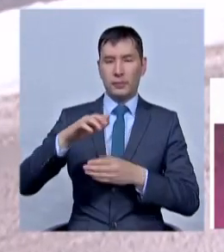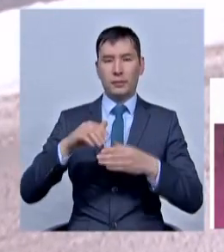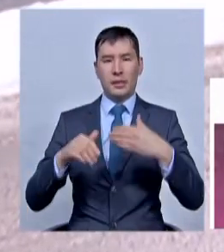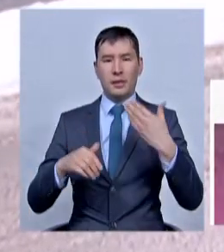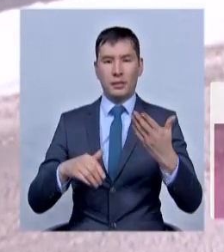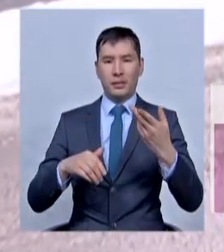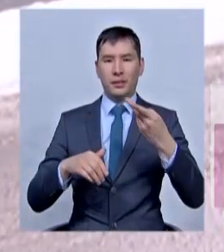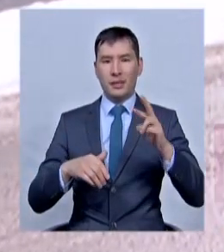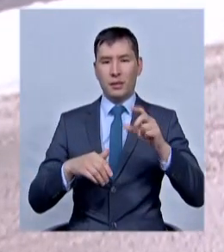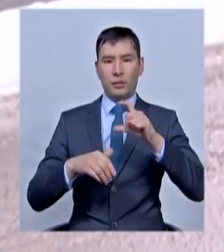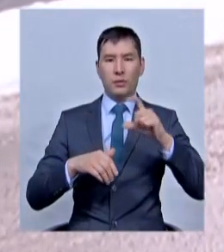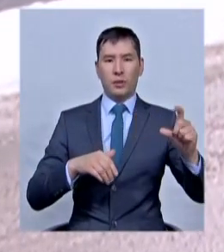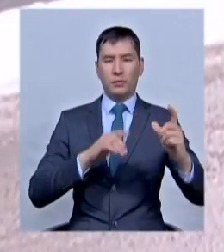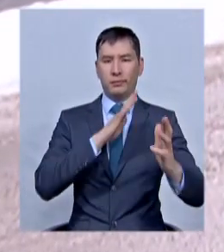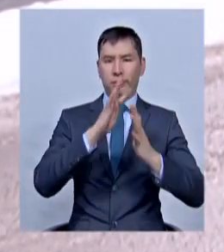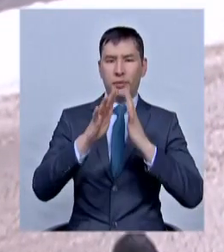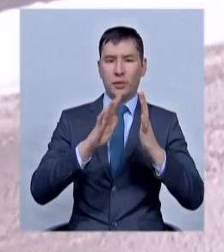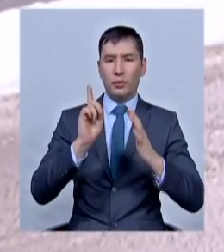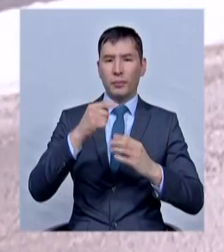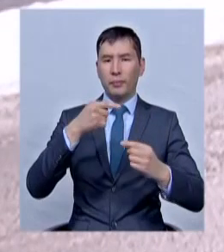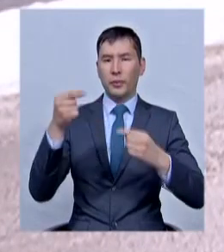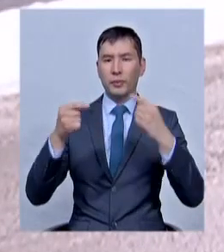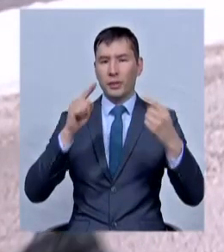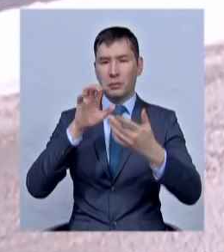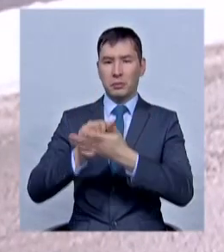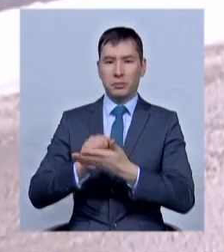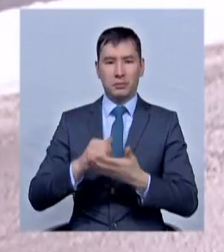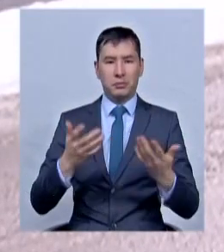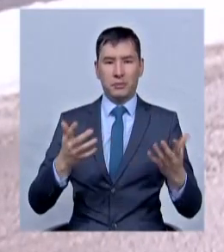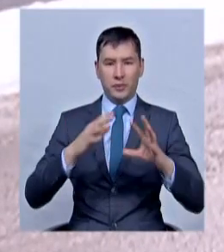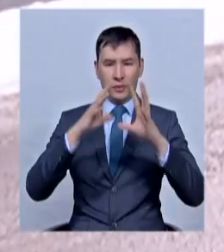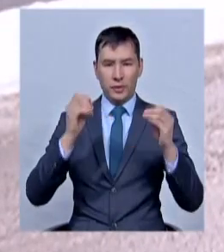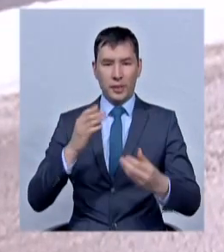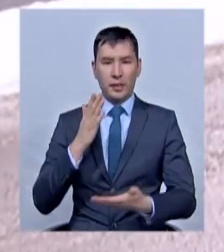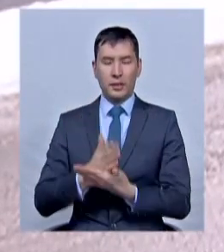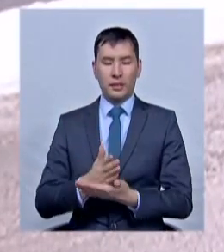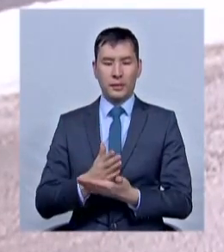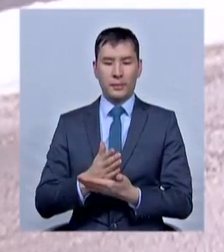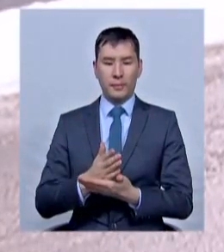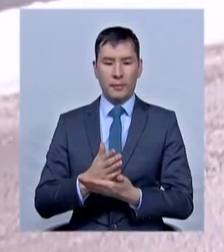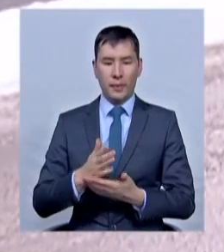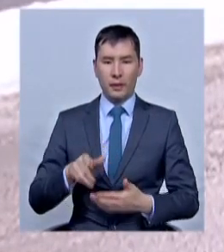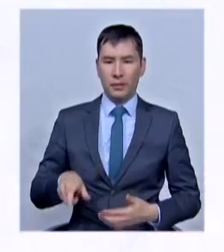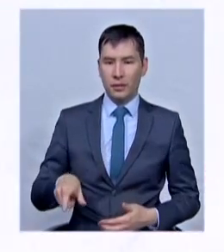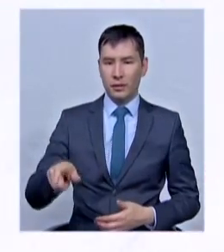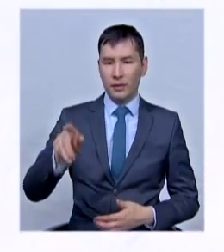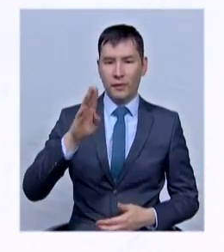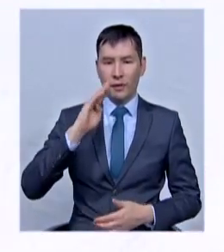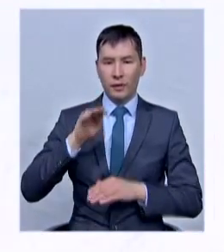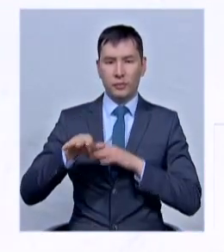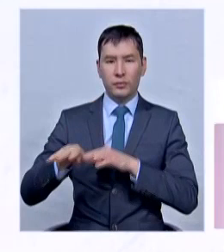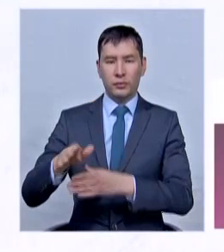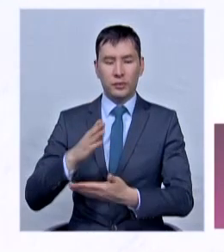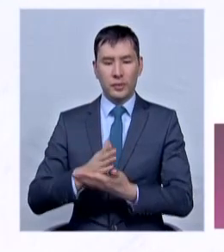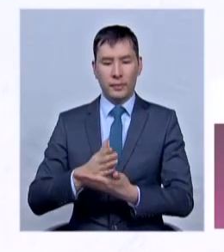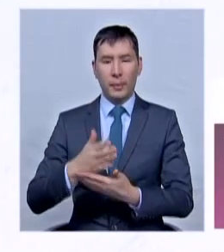Кәдімгі еш жері кем емес, ешқандай неден. Асфальтымыз бар, тротуарымыз бар, андай арығымыз да бар. Бұрын бұл жерде